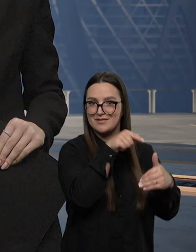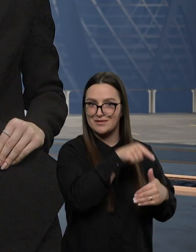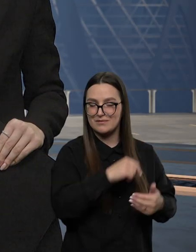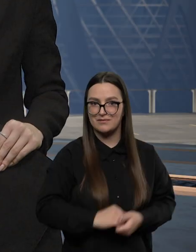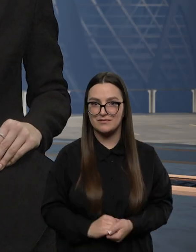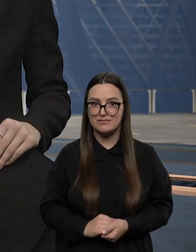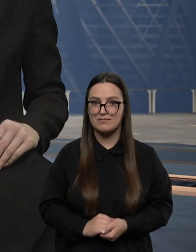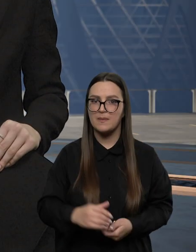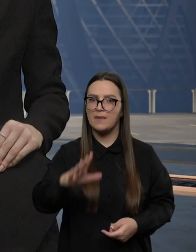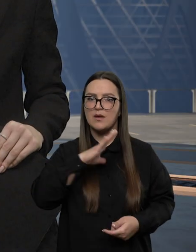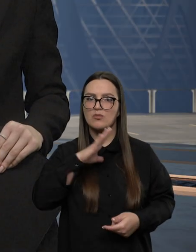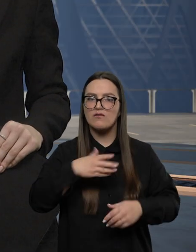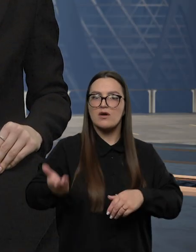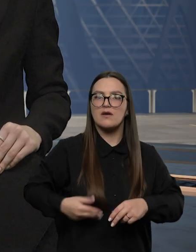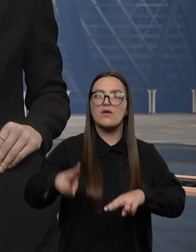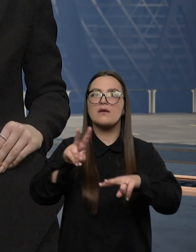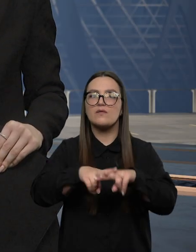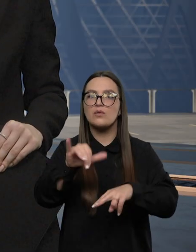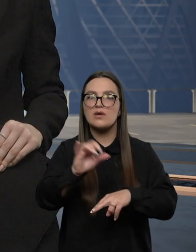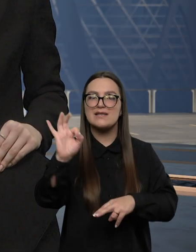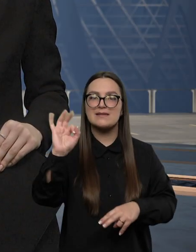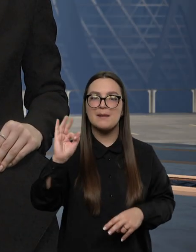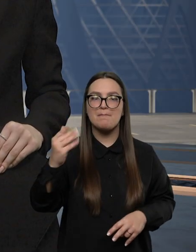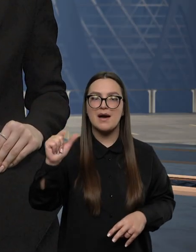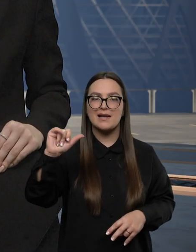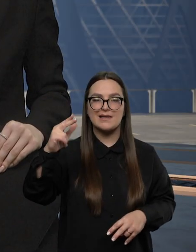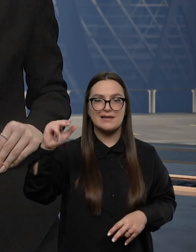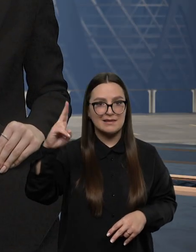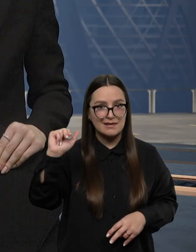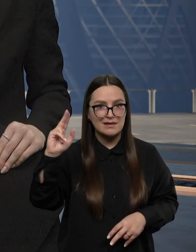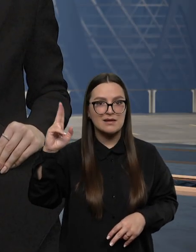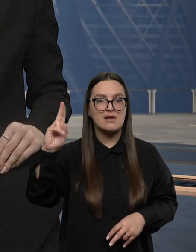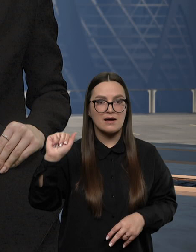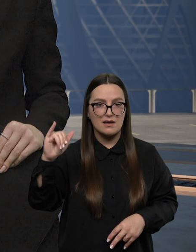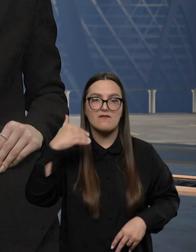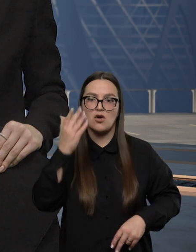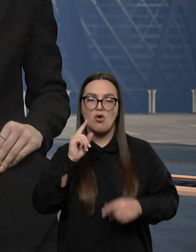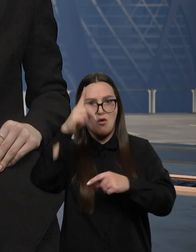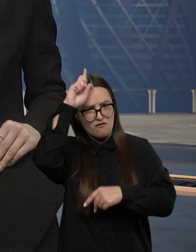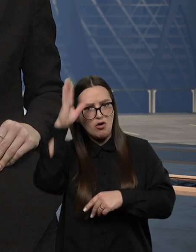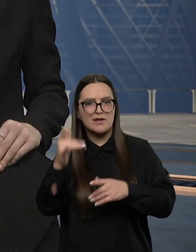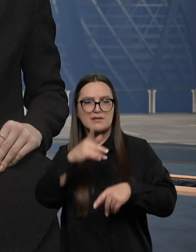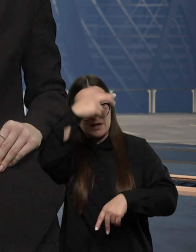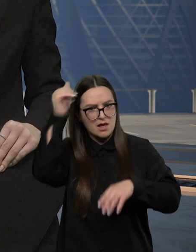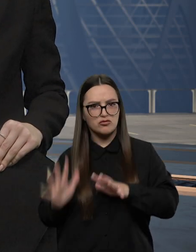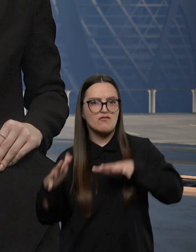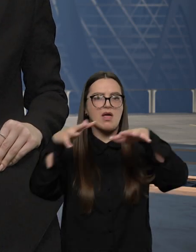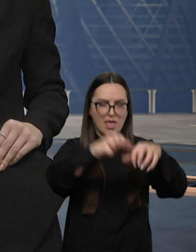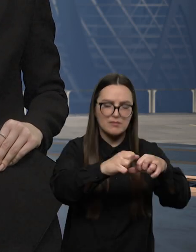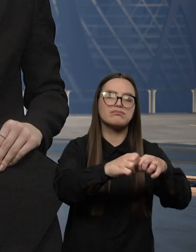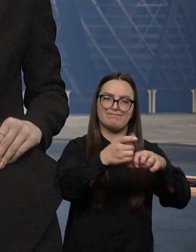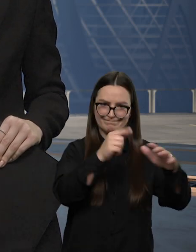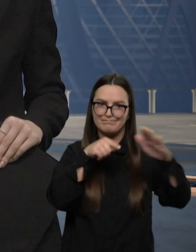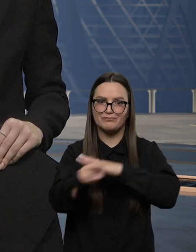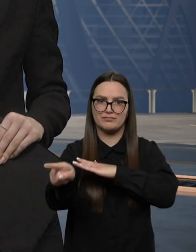šeimoje. Kurį laiką Paulikai gyveno Smalininkuose, o Vokietijai įžengusi Lietuvos teritoriją persikėlė į šalies